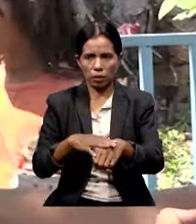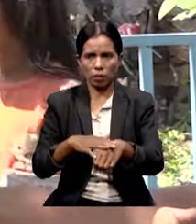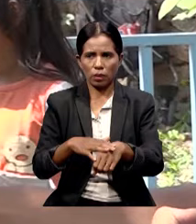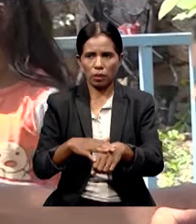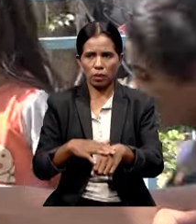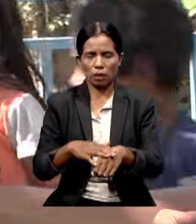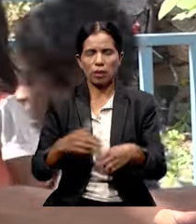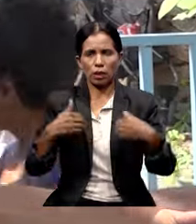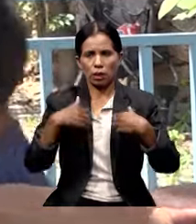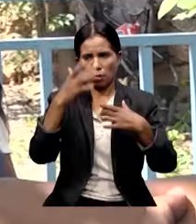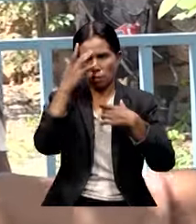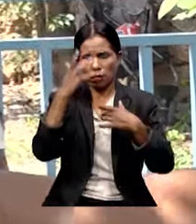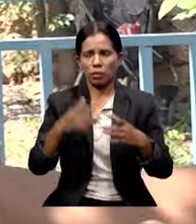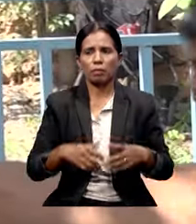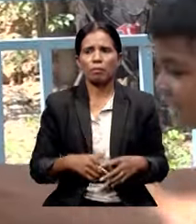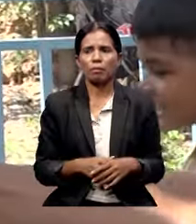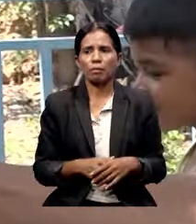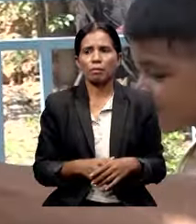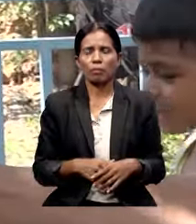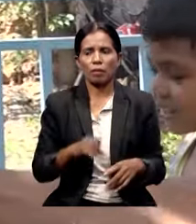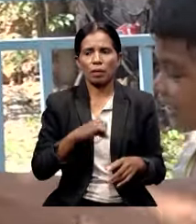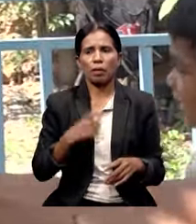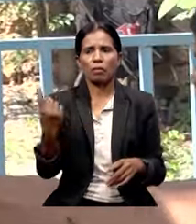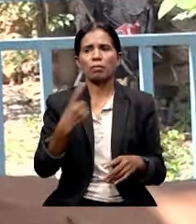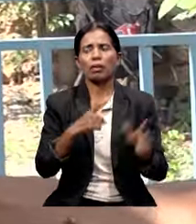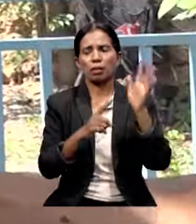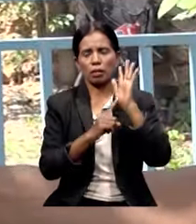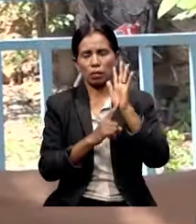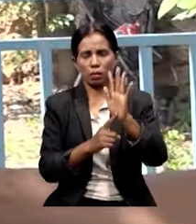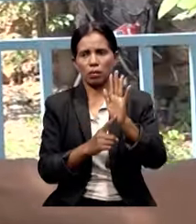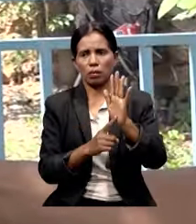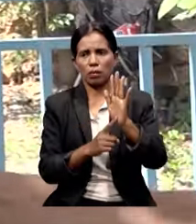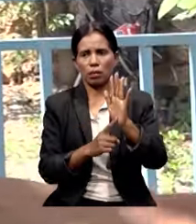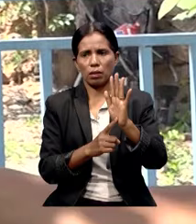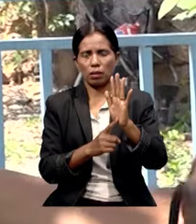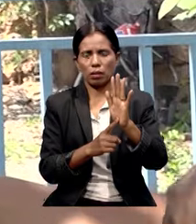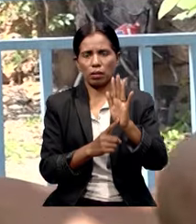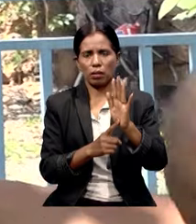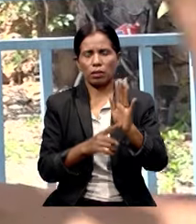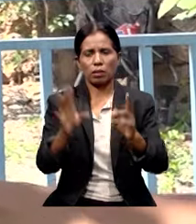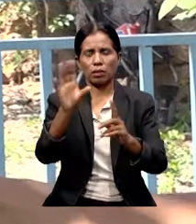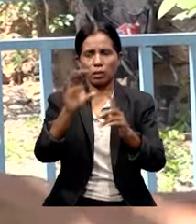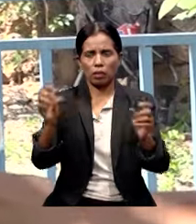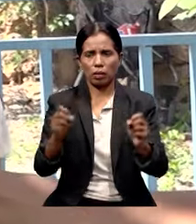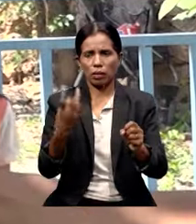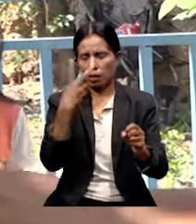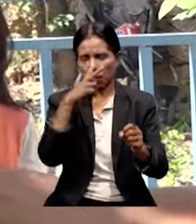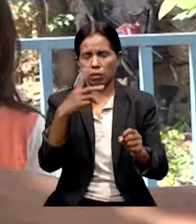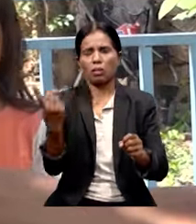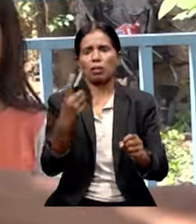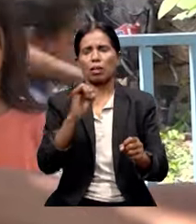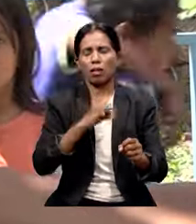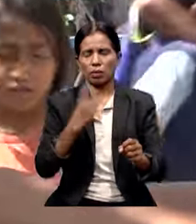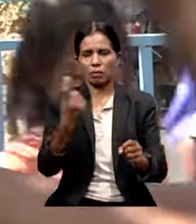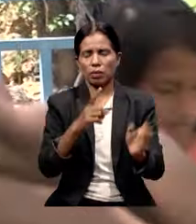kria moras nebe hau sempre hato ba iha na iulun sira nebe kuando mai iha ne hau sempre hato